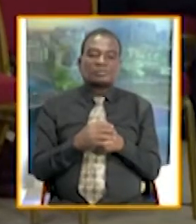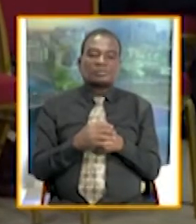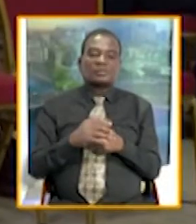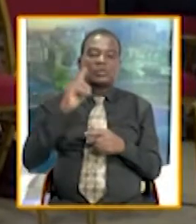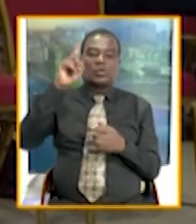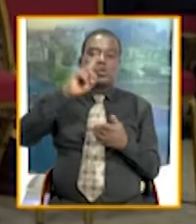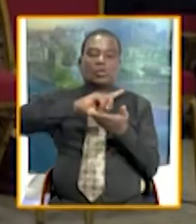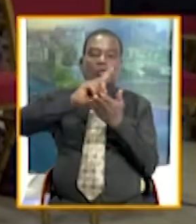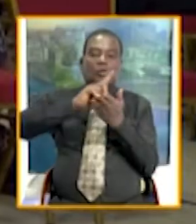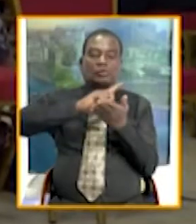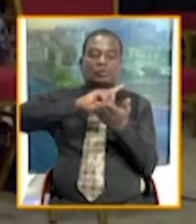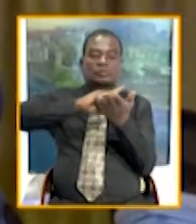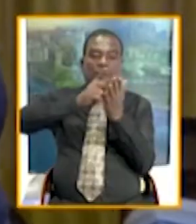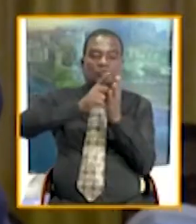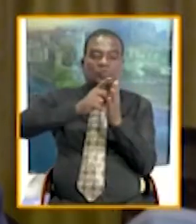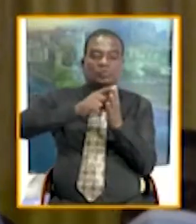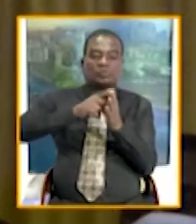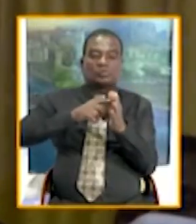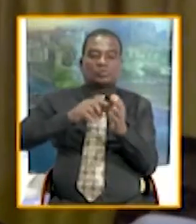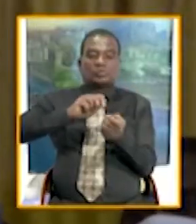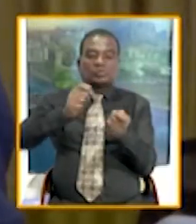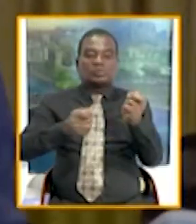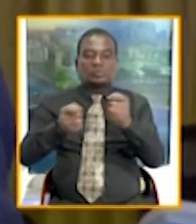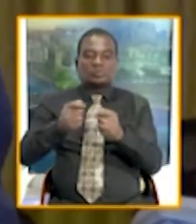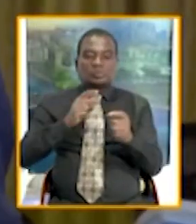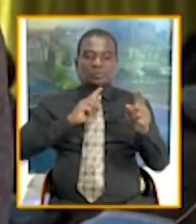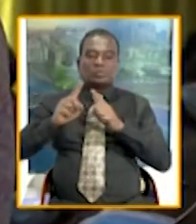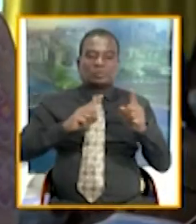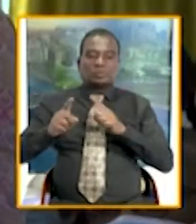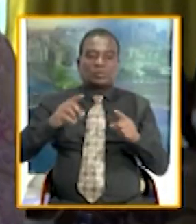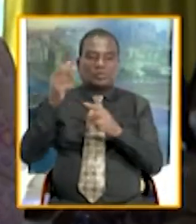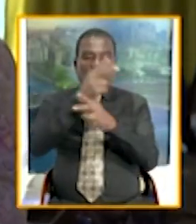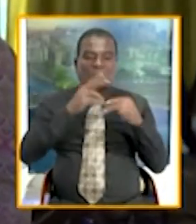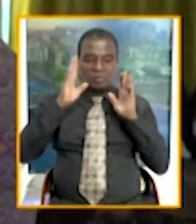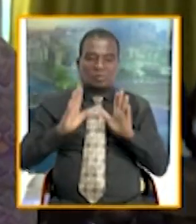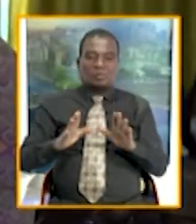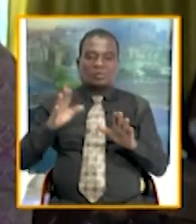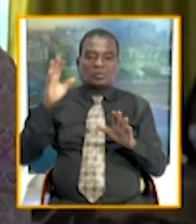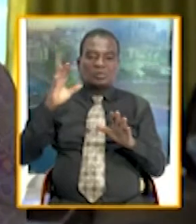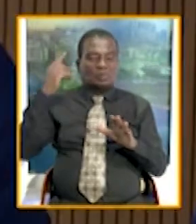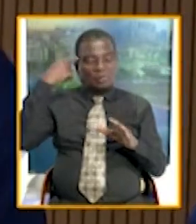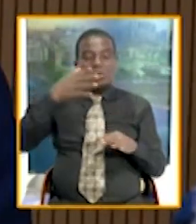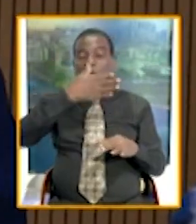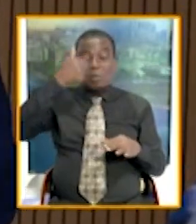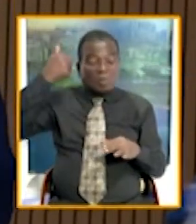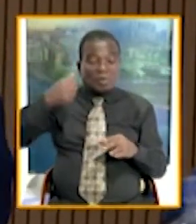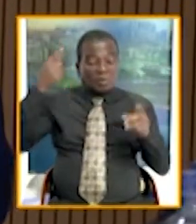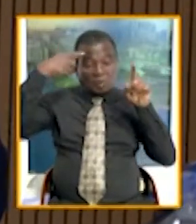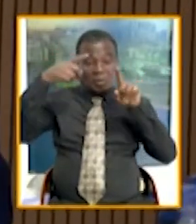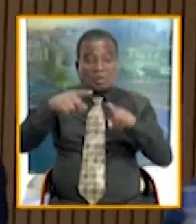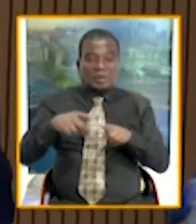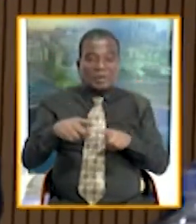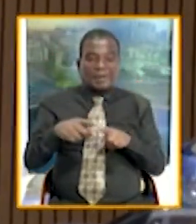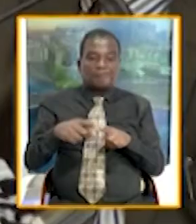Une heure d'échange, commission électorale indépendante, CEI et observateurs électoraux pour mieux accorder les